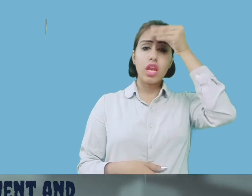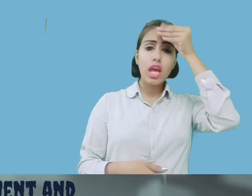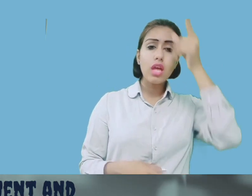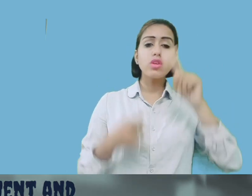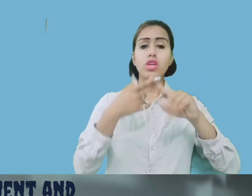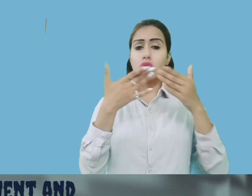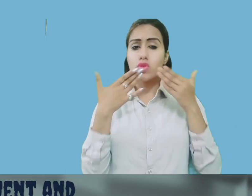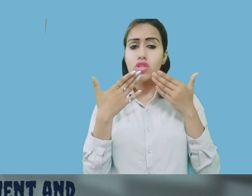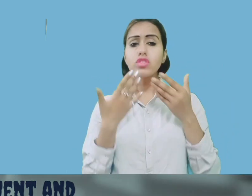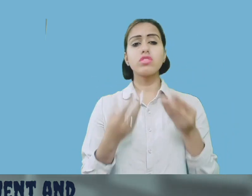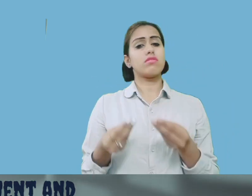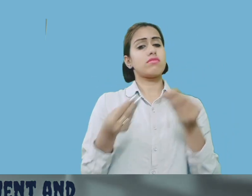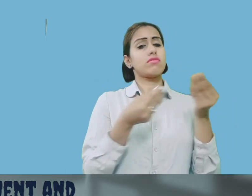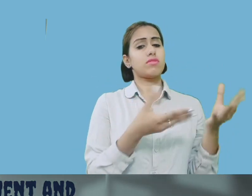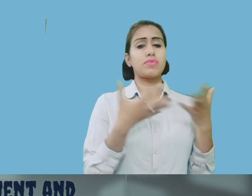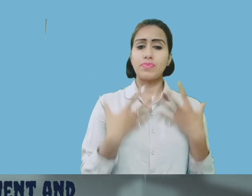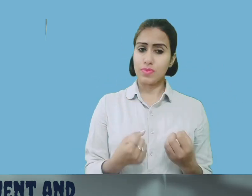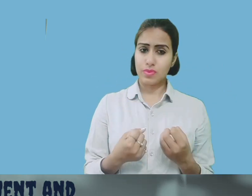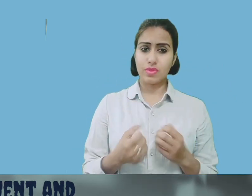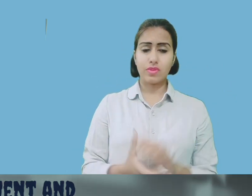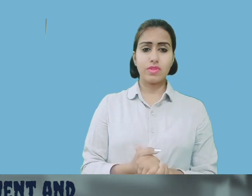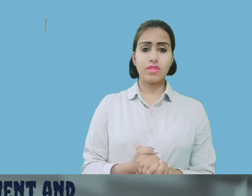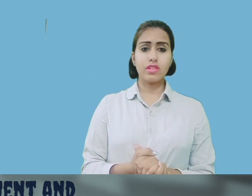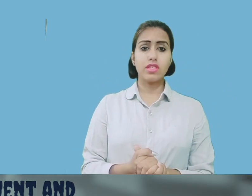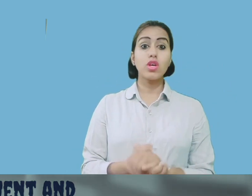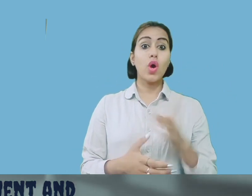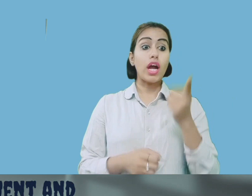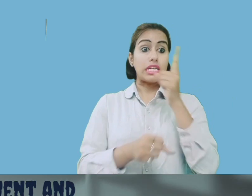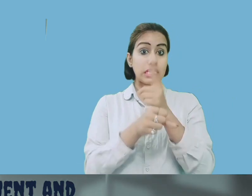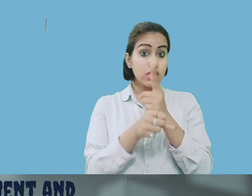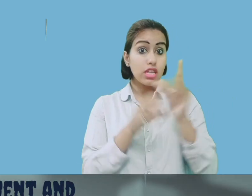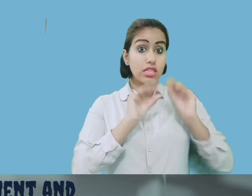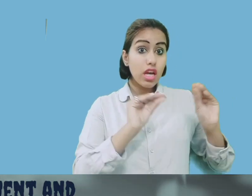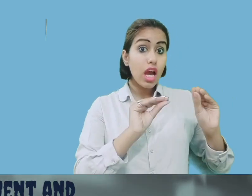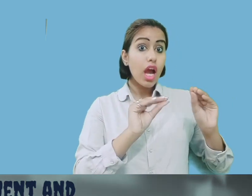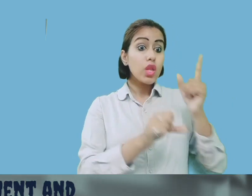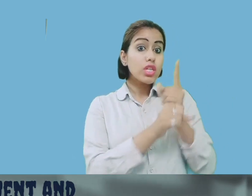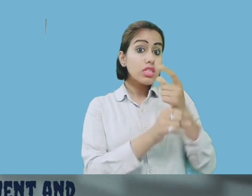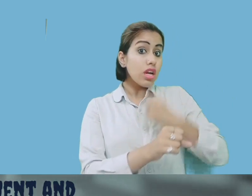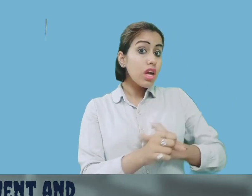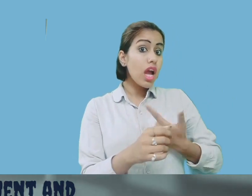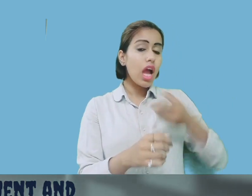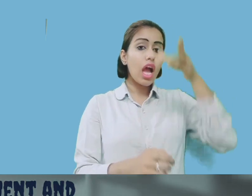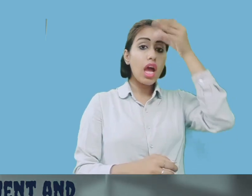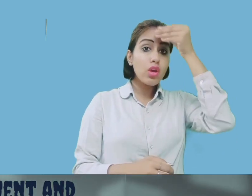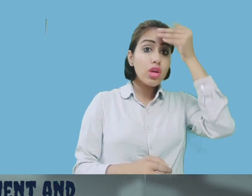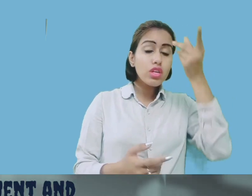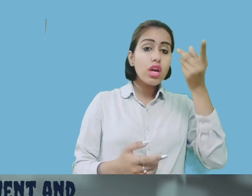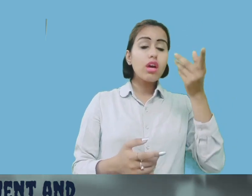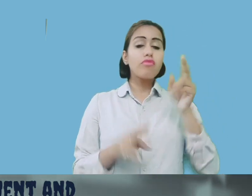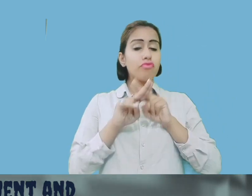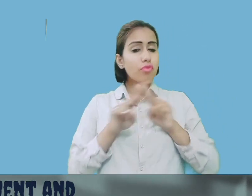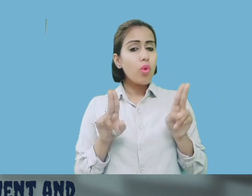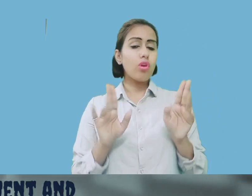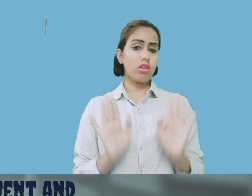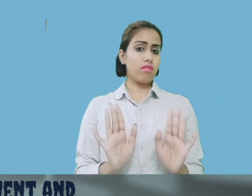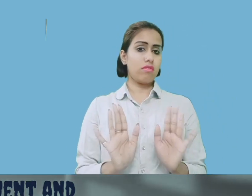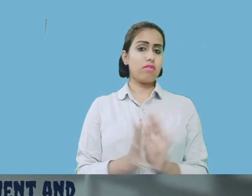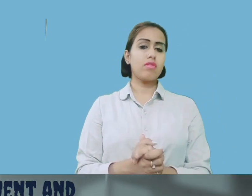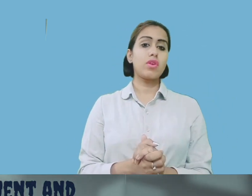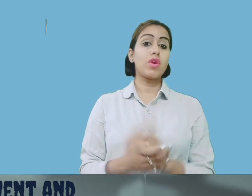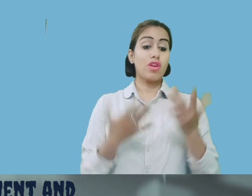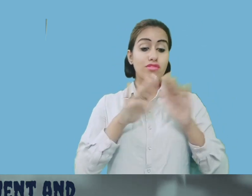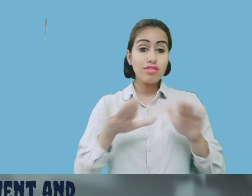करना है, इनकी यही सोच है और ये कितना सफल हो पाती हैं ये आने वाला समय बताएगा। समय समय पर हम इनसे